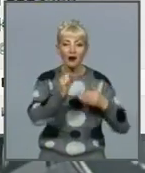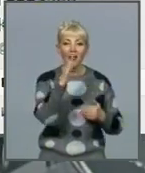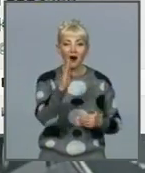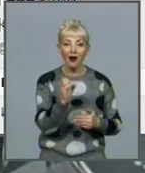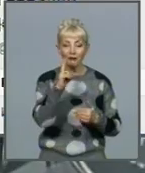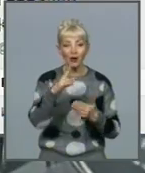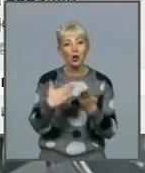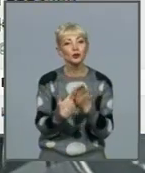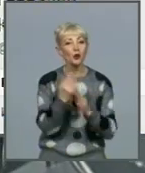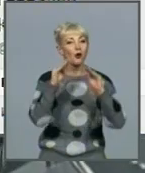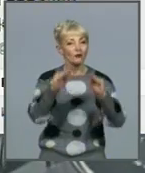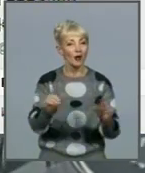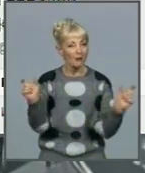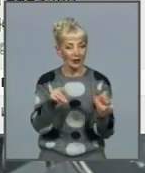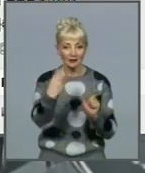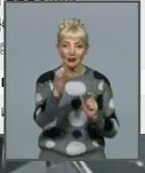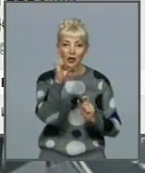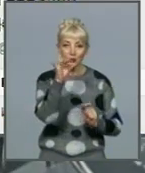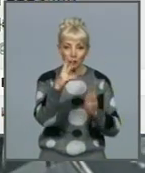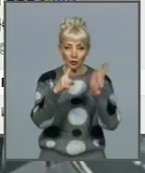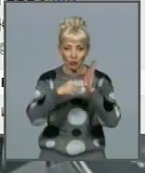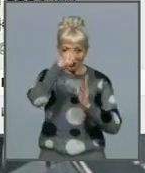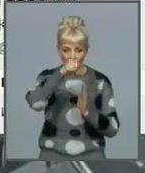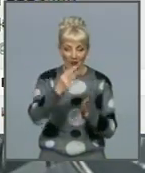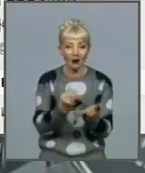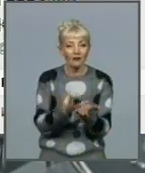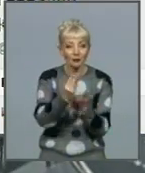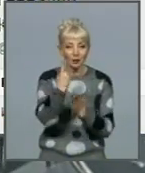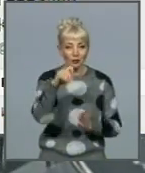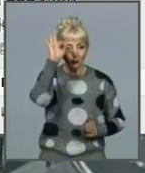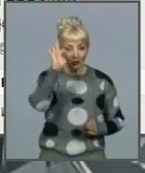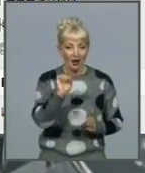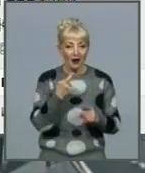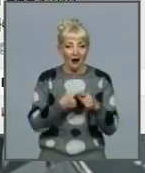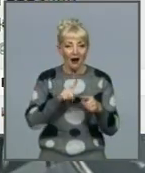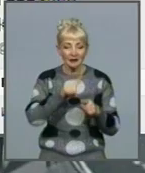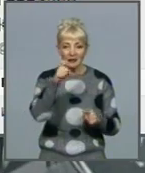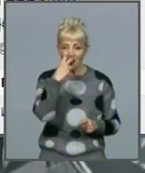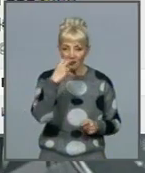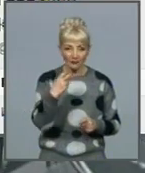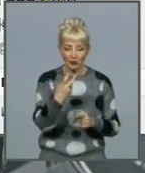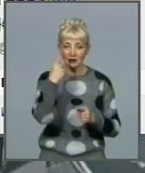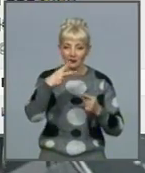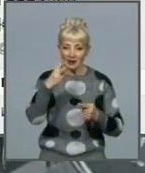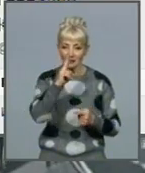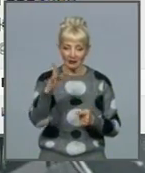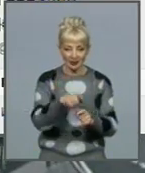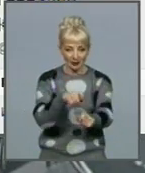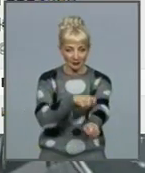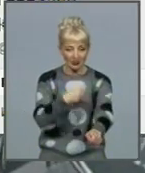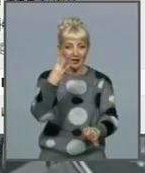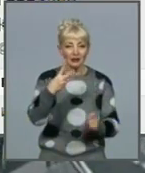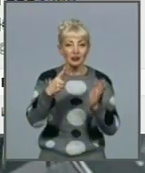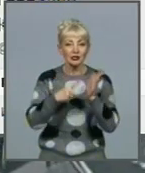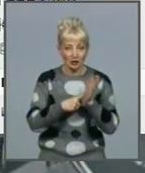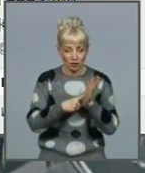и дал срок 6 месяцев на выплату 100%. А это за вонючие 20 квадратных метров, 36 кусков баксов по предоплате